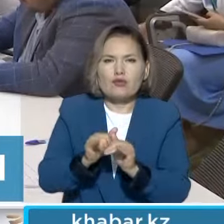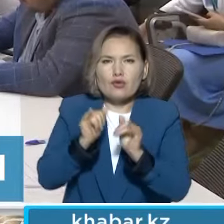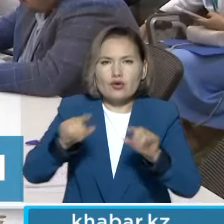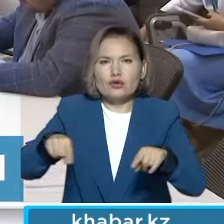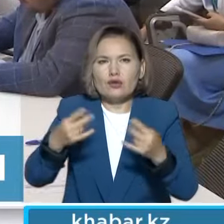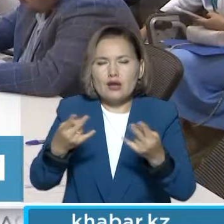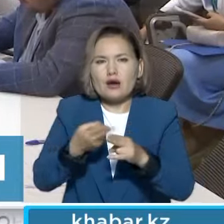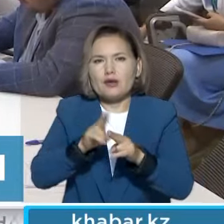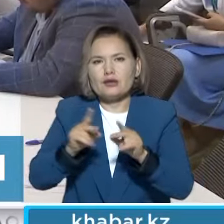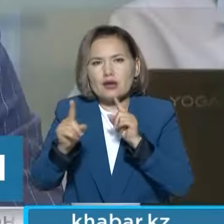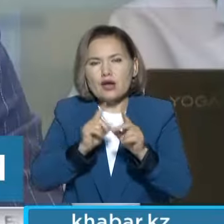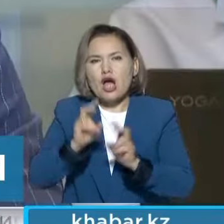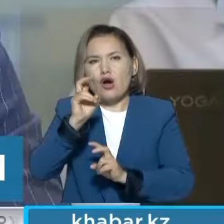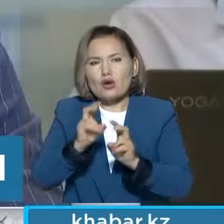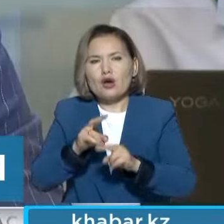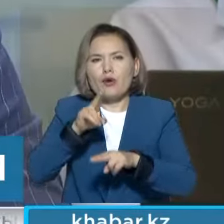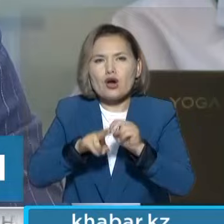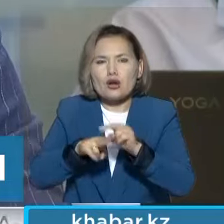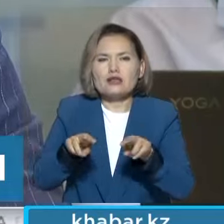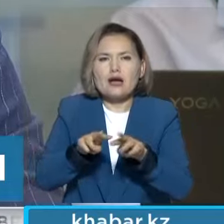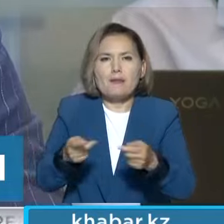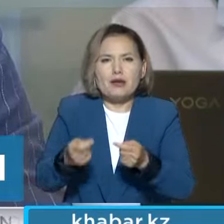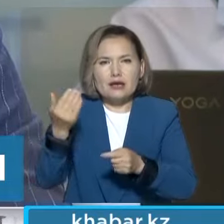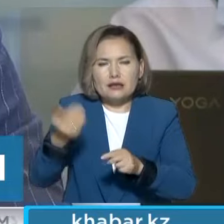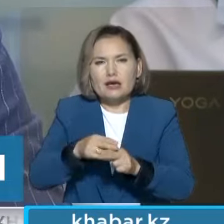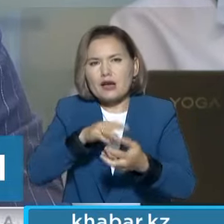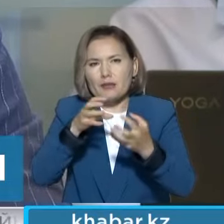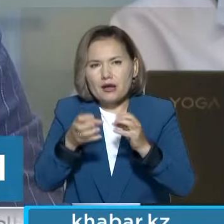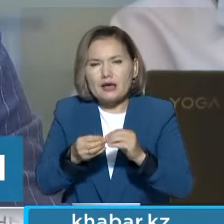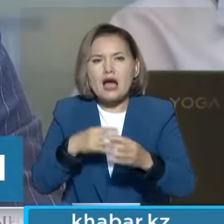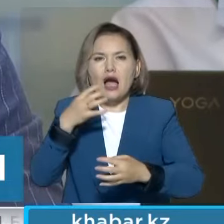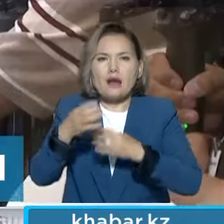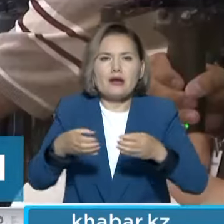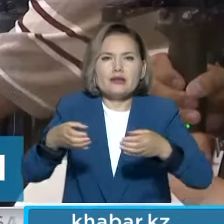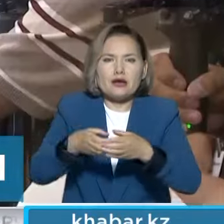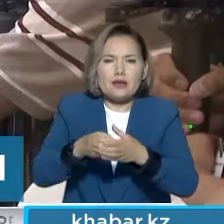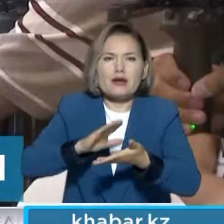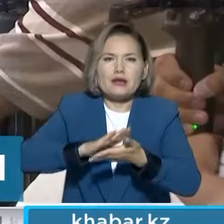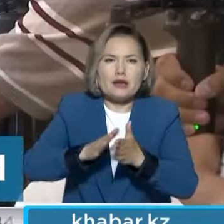негізсіз. Жиын соңында өнеркәсіп және құрылыс министрлігі ирригация және халықаралық